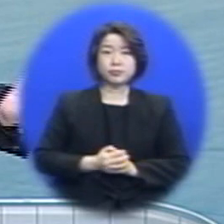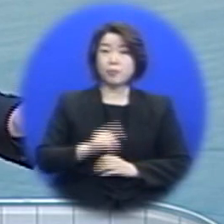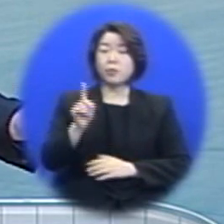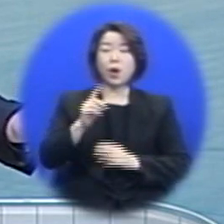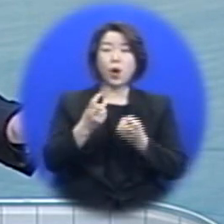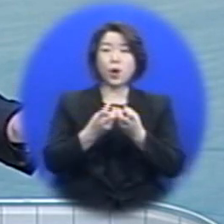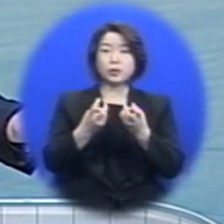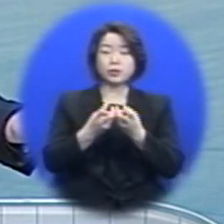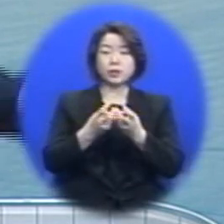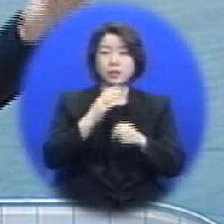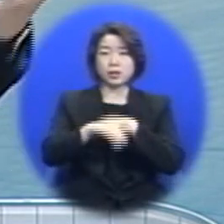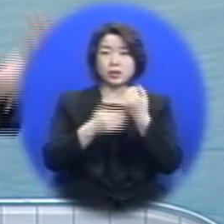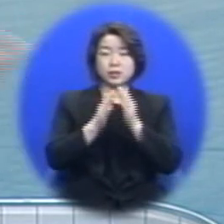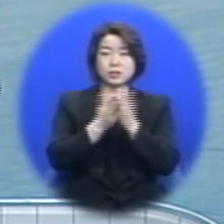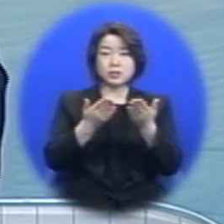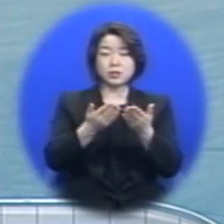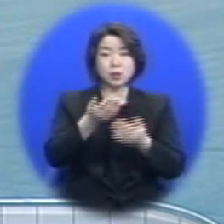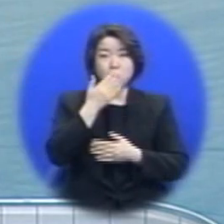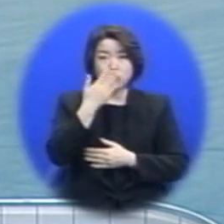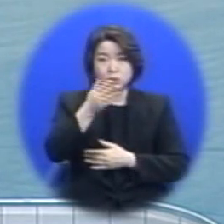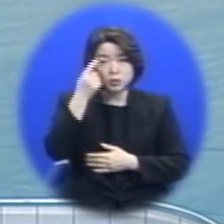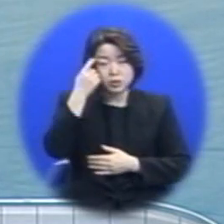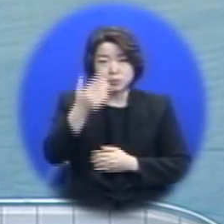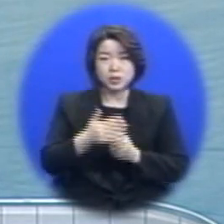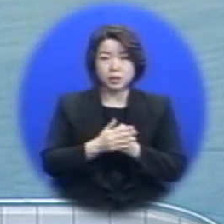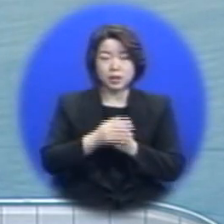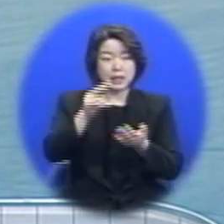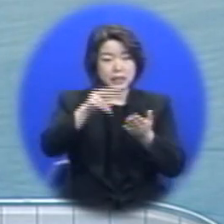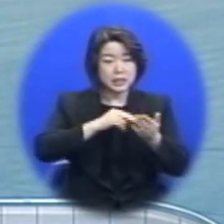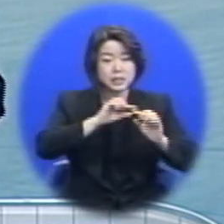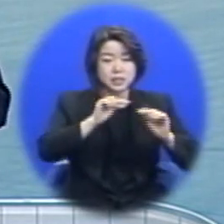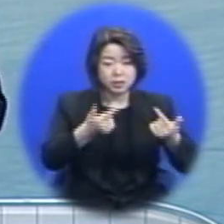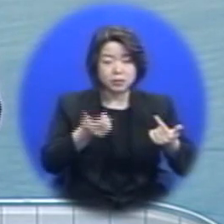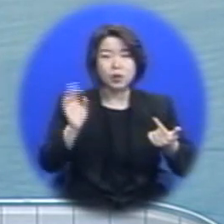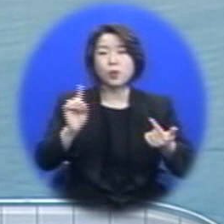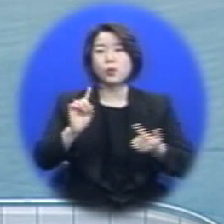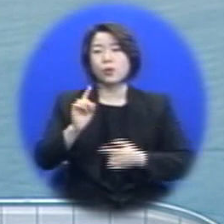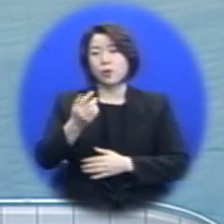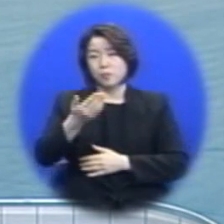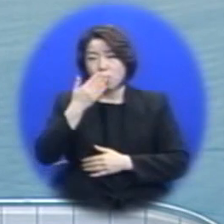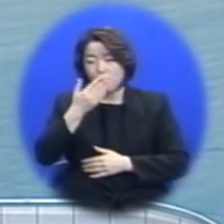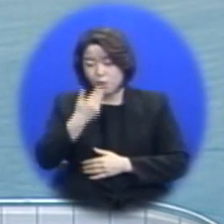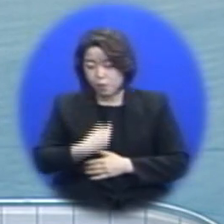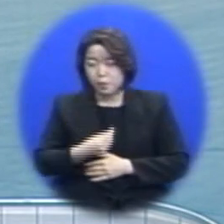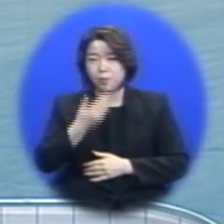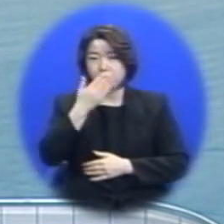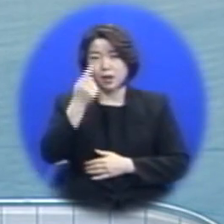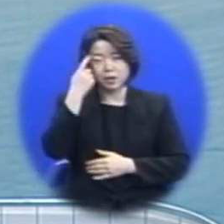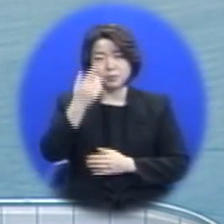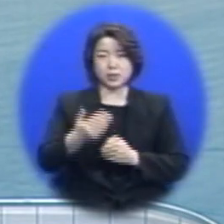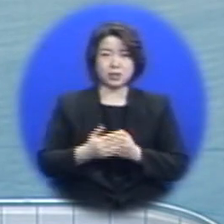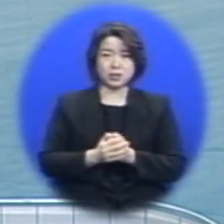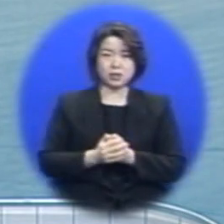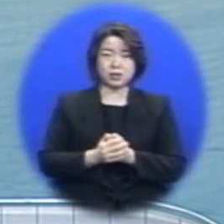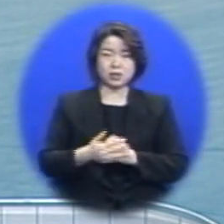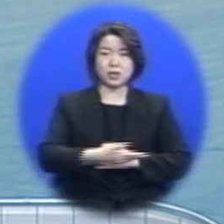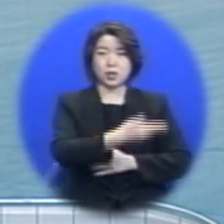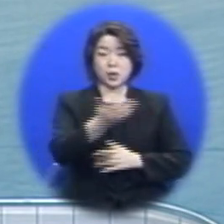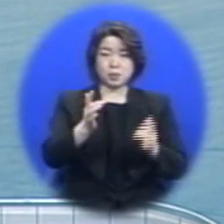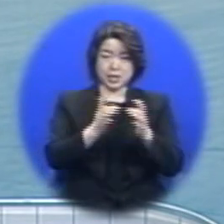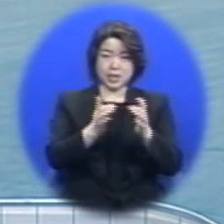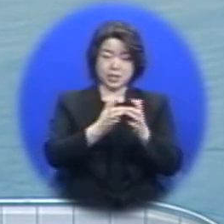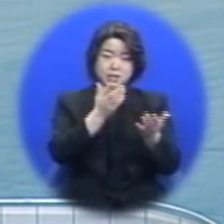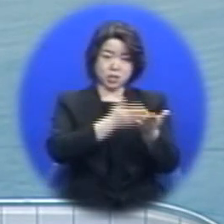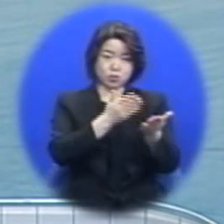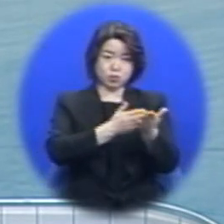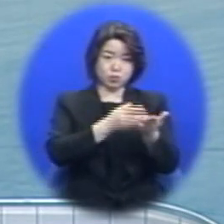어떻게 성경을 먹을 수 있겠어요? 읽지도 않는 성경을 어떻게 먹을 수 있겠어요? 여러분이 인터넷 뉴스를 검색하는 것을